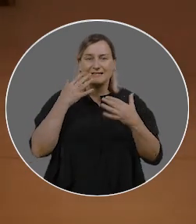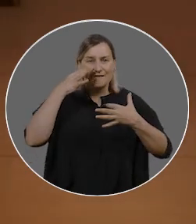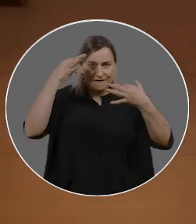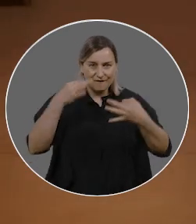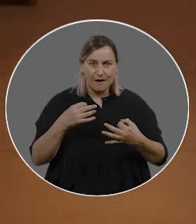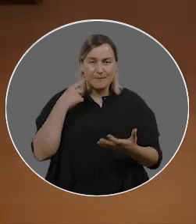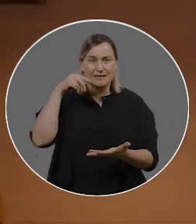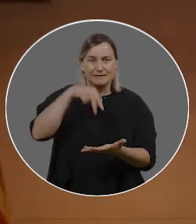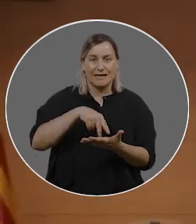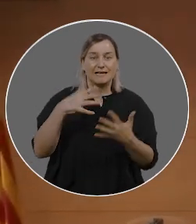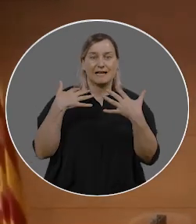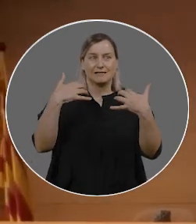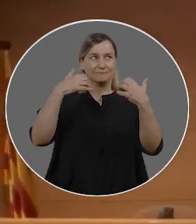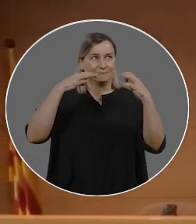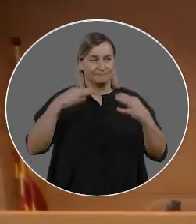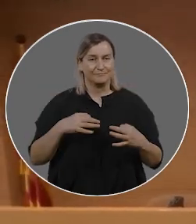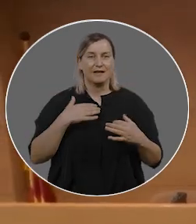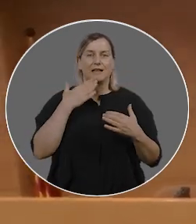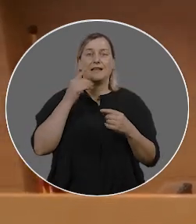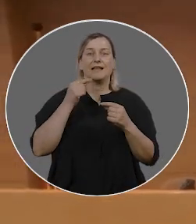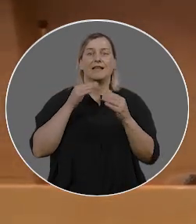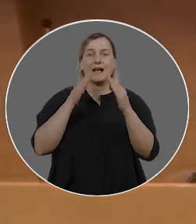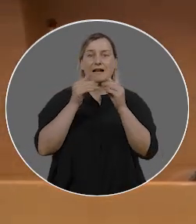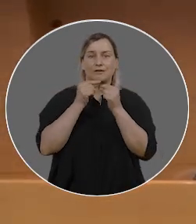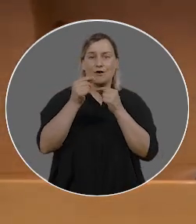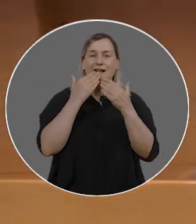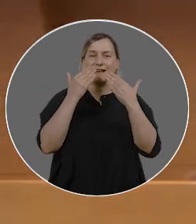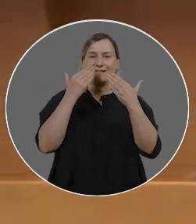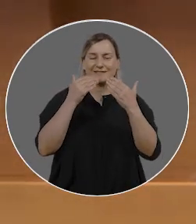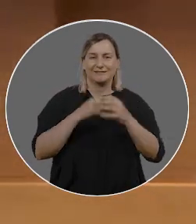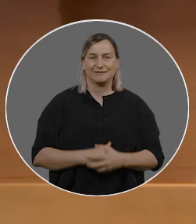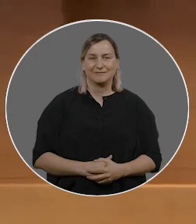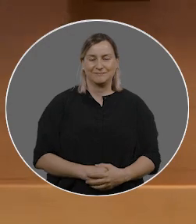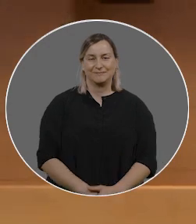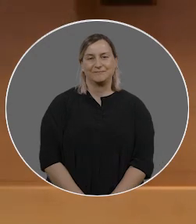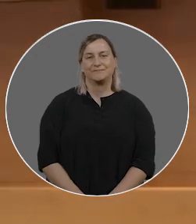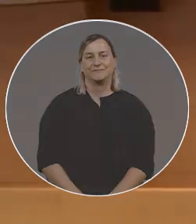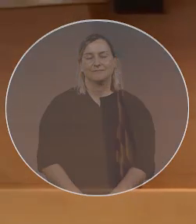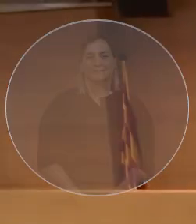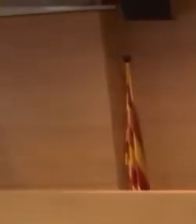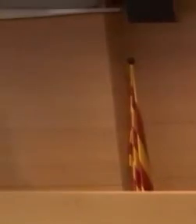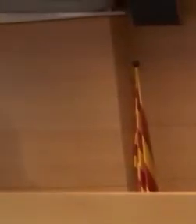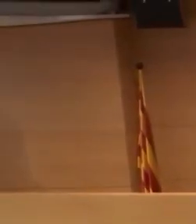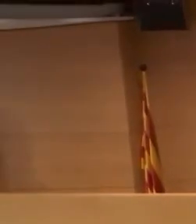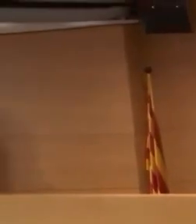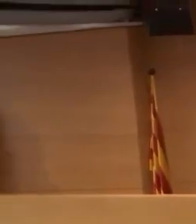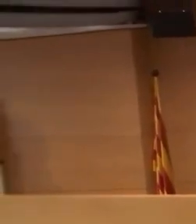i gràcies de veritat per ser-hi, els que esteu aquí i els que esteu a casa. Moltíssimes gràcies.